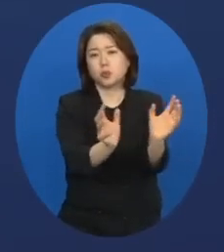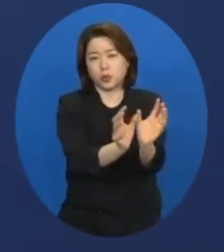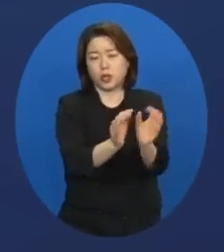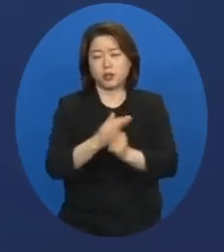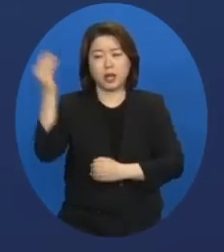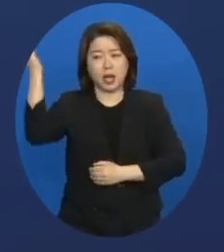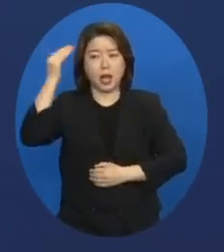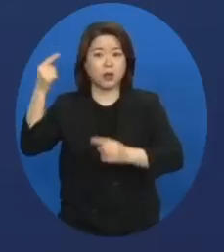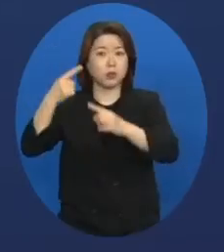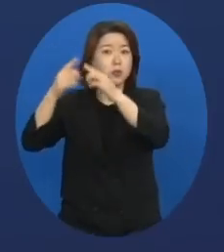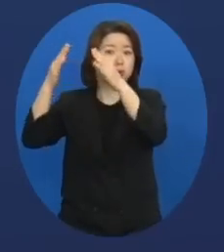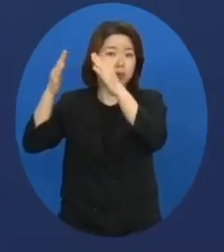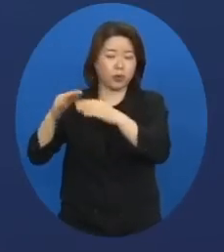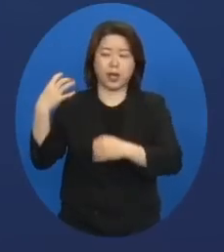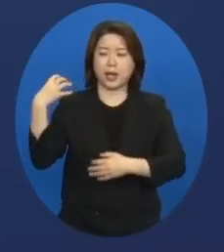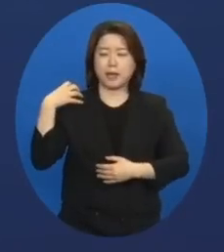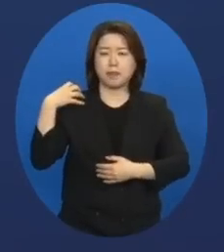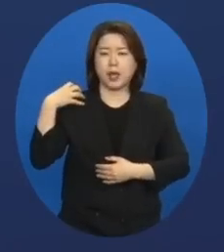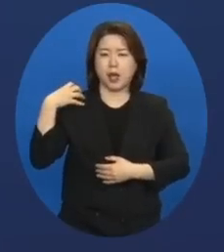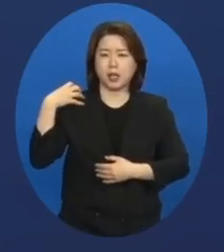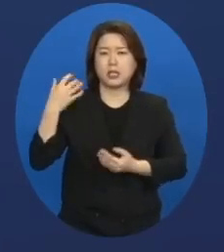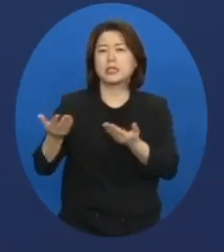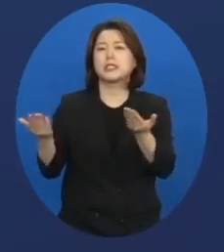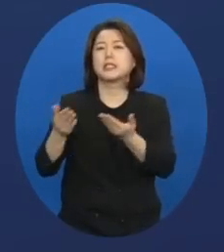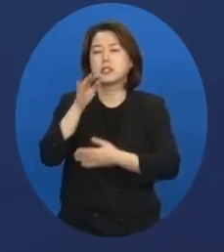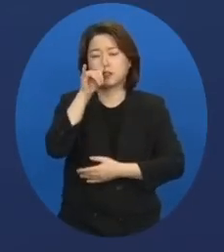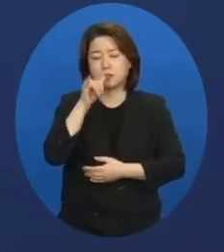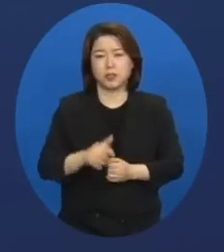교회가 감당할 사명이 있습니다.